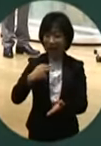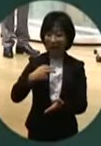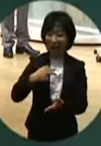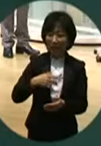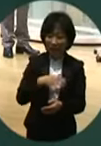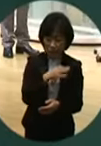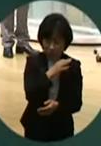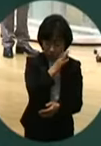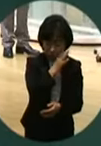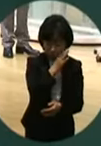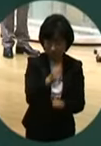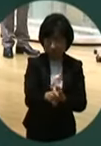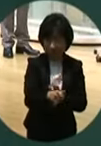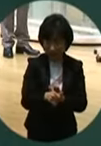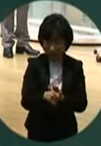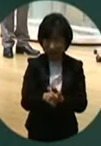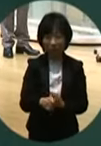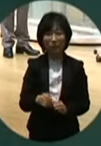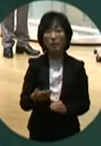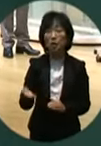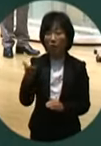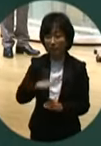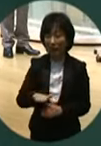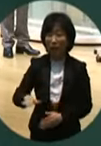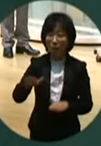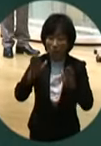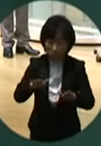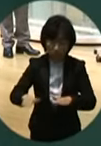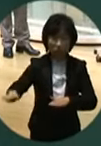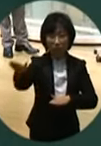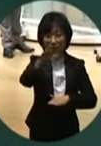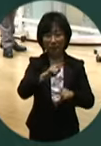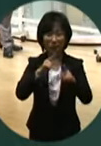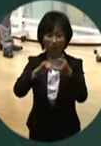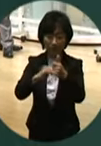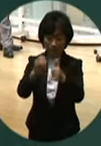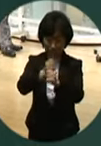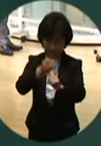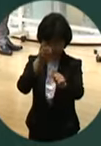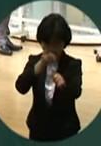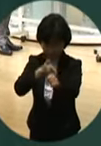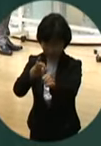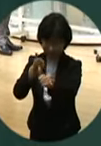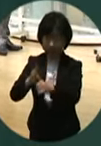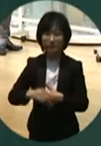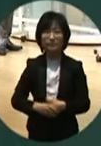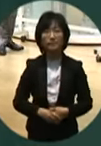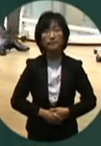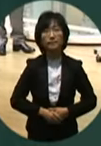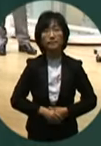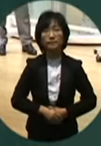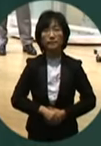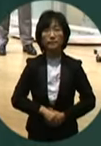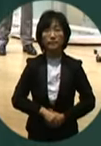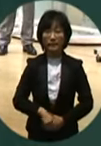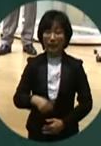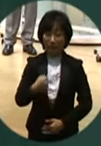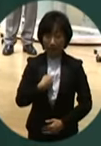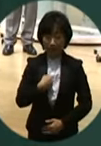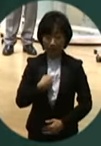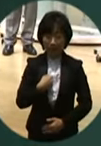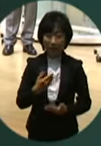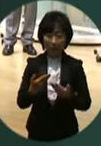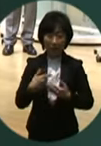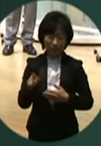오늘 여기 앉은 여러분이 언약 잡으세요. So you who are sitting here right now, you must hold on to the covenant. 예, 제가 받은 가장 첫 번째 응답이